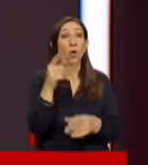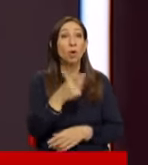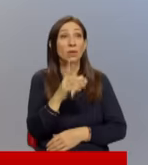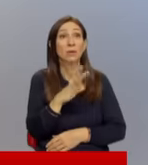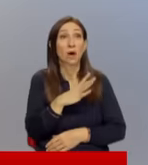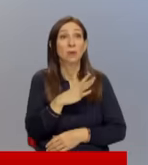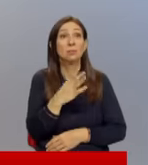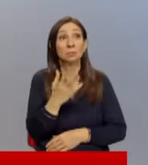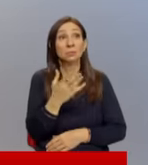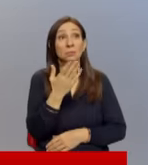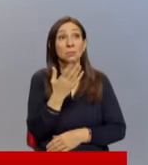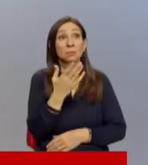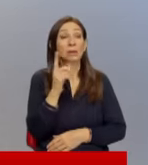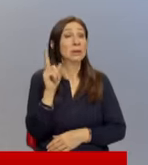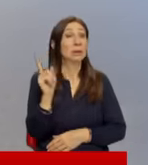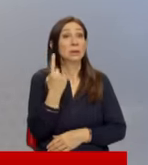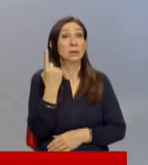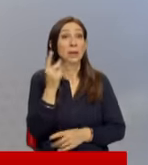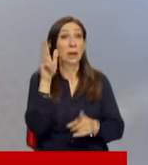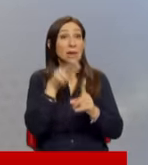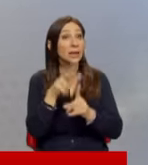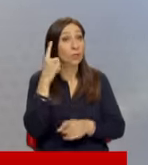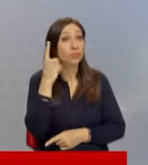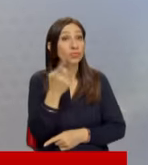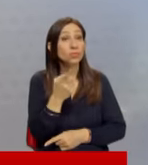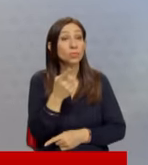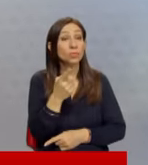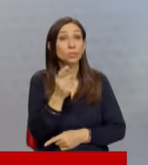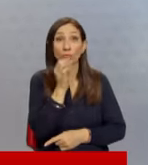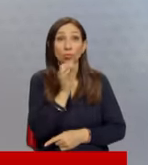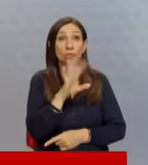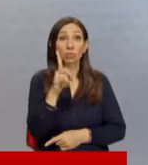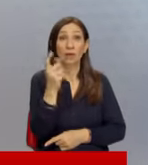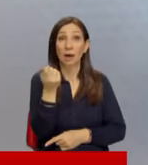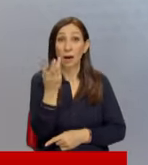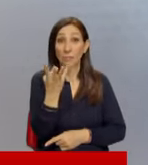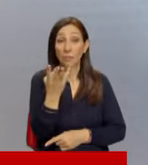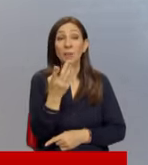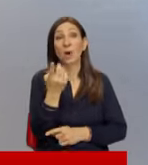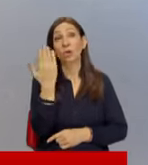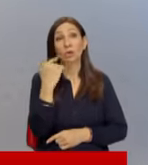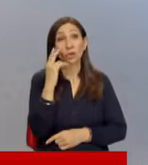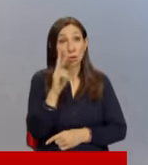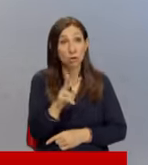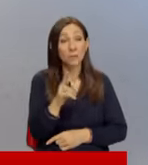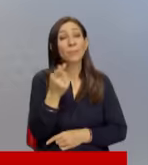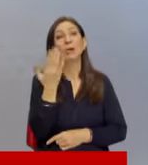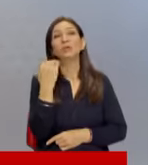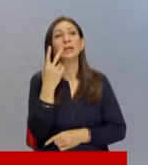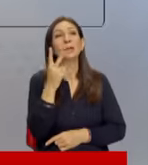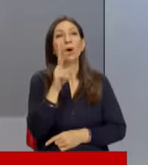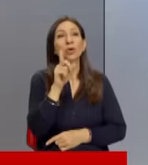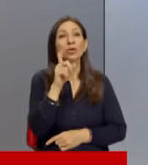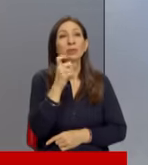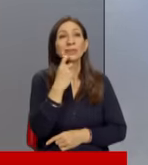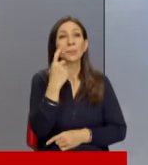var ki, yani ilk defa katıldığını varsayarsak müthiş bir rakam. Bir öncekini görebilsek aslında. Bir önceki 2019